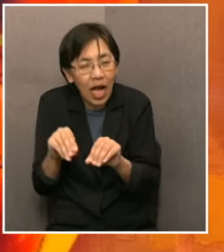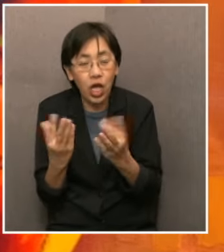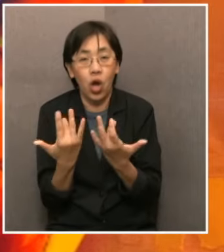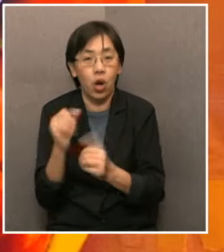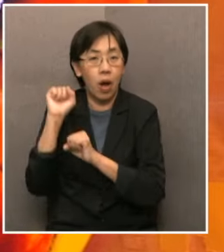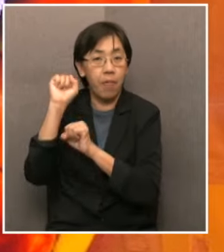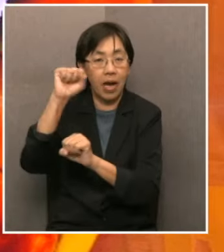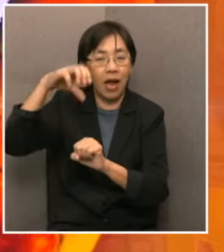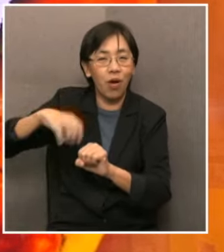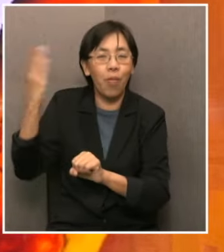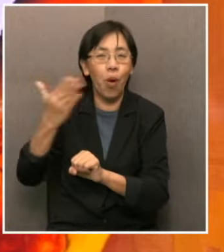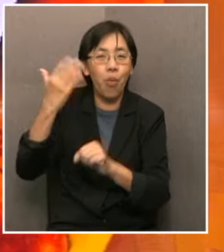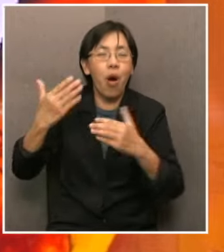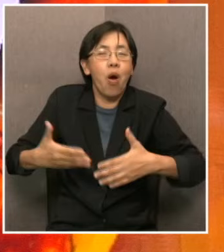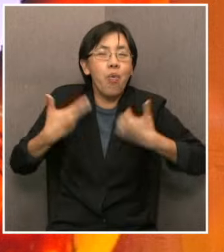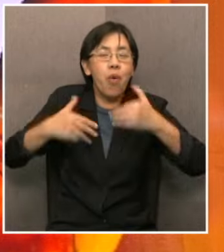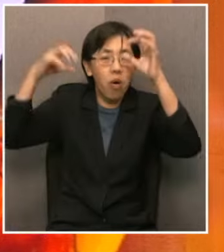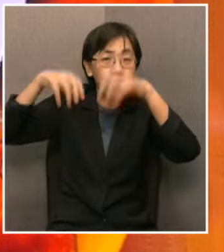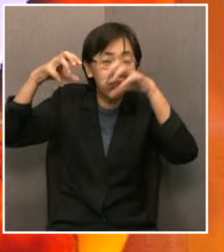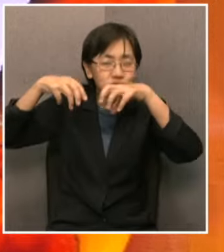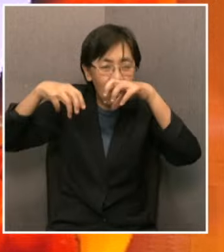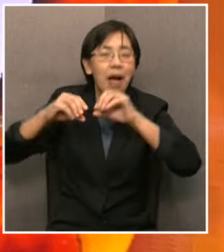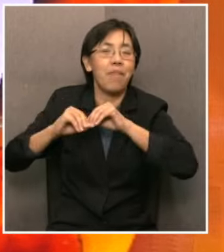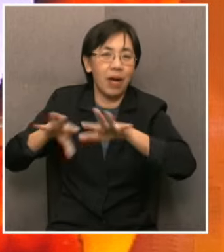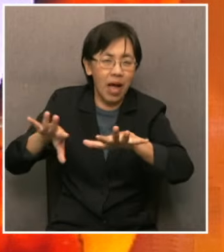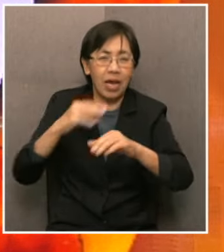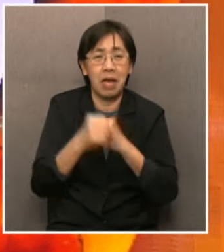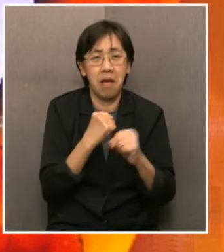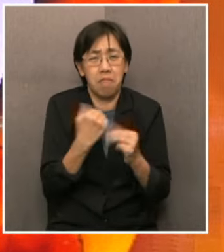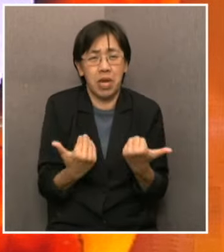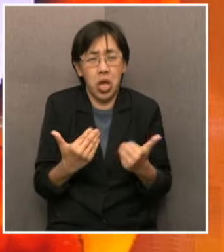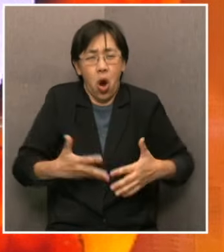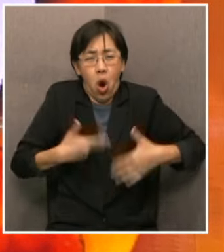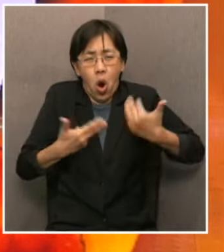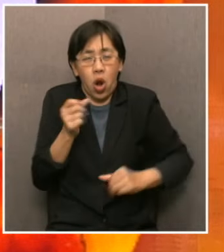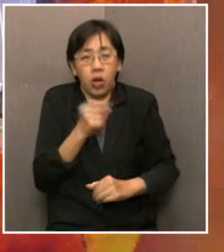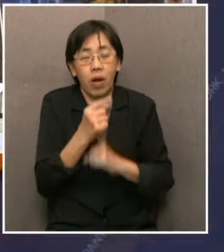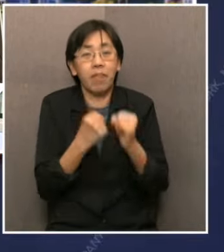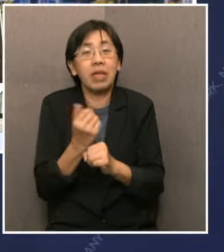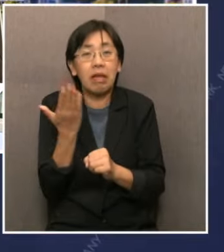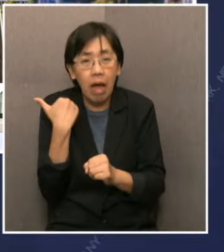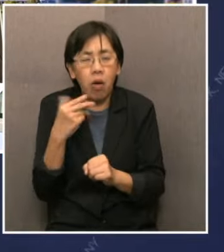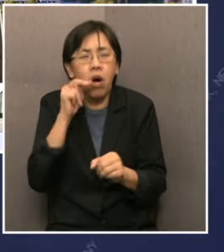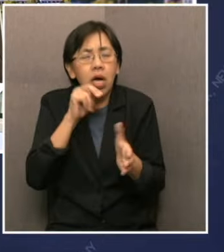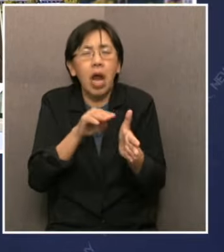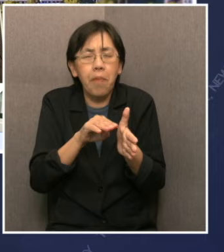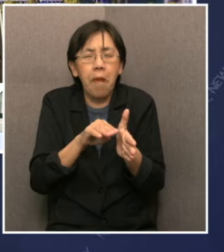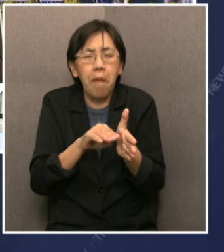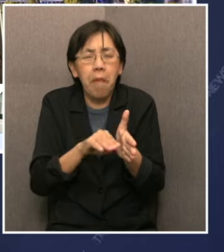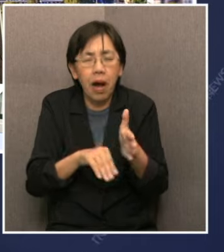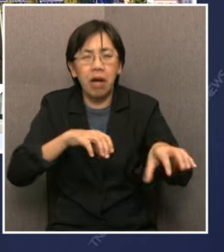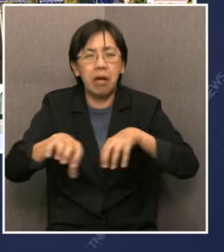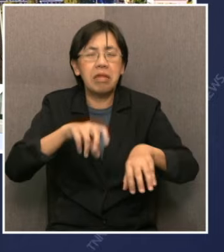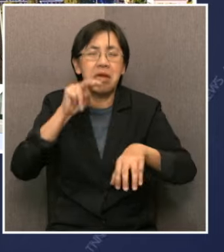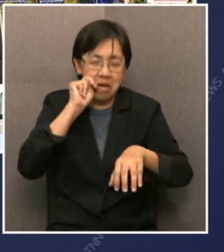จากรม อูตุ นิยมุธิยาแตทแน ก็คือว่าร้อนนี้ร้กัปีที่แล้แ่นอนแล้วก็จะมเรองขภายแงให้เราตตดตามแล้วกบริฐานจักนำกด